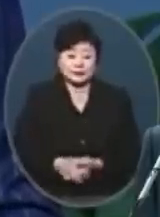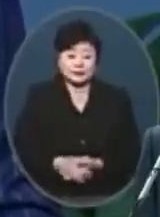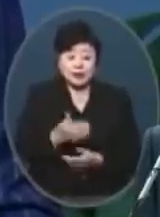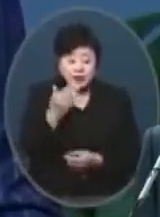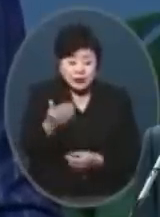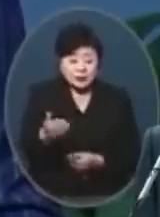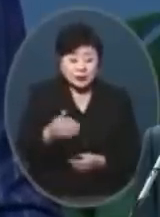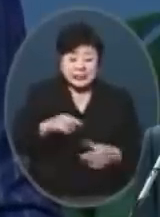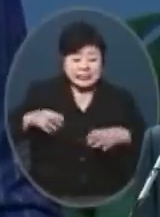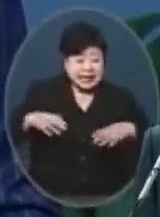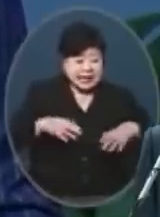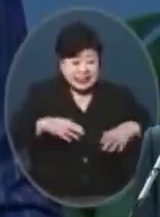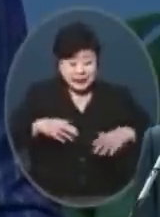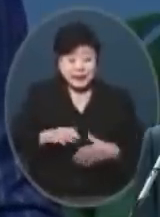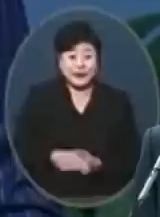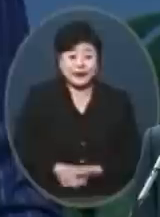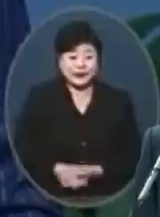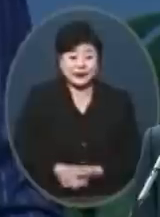여러분의 자랑이요.